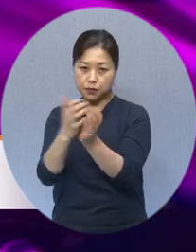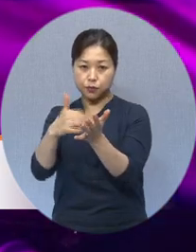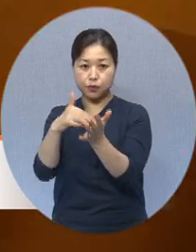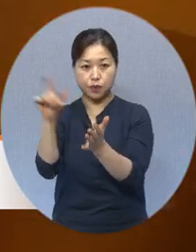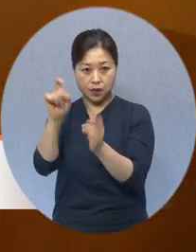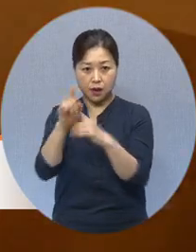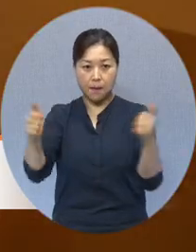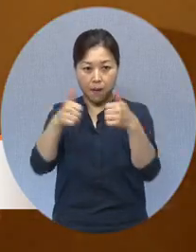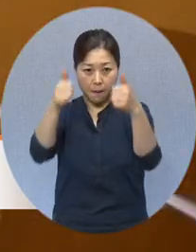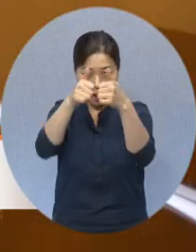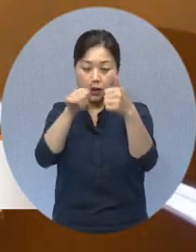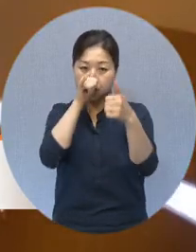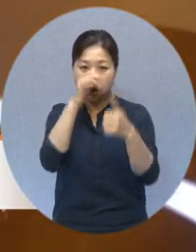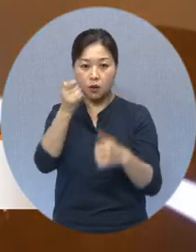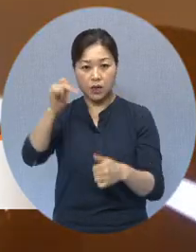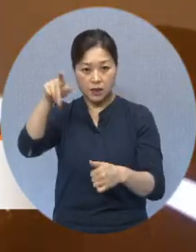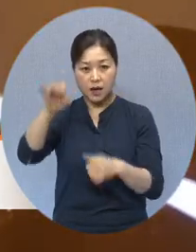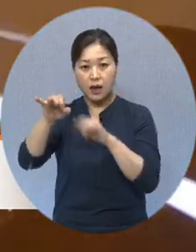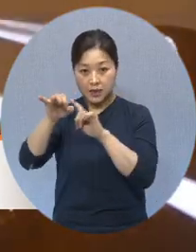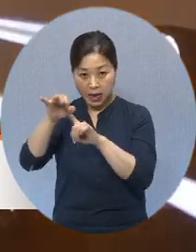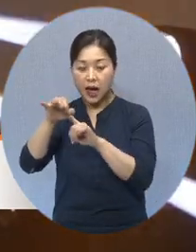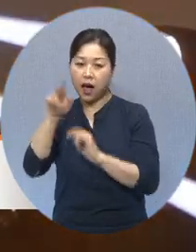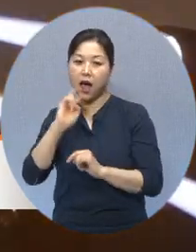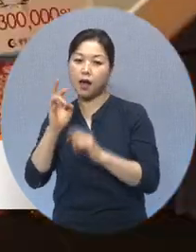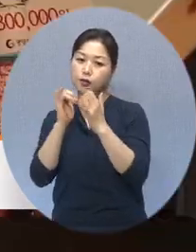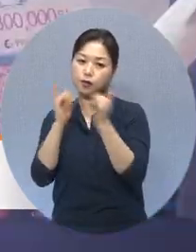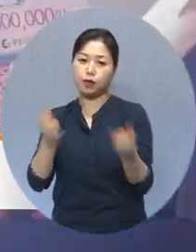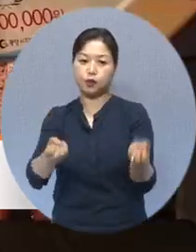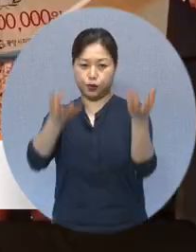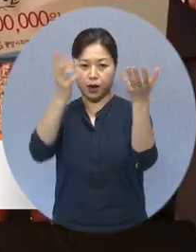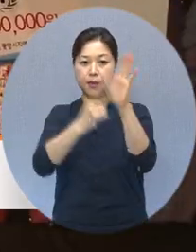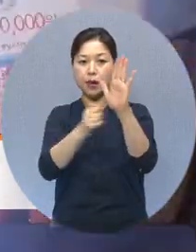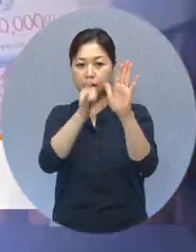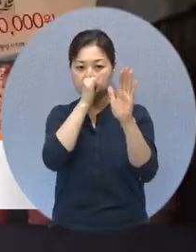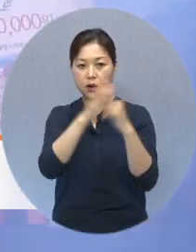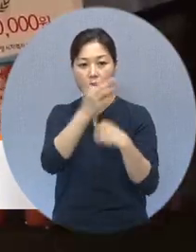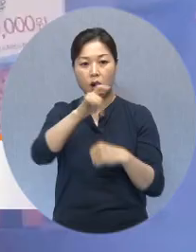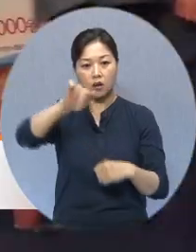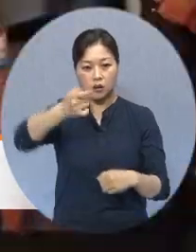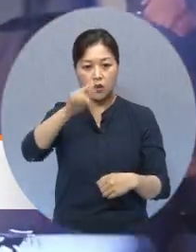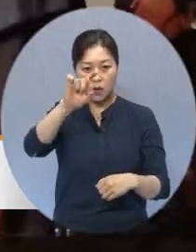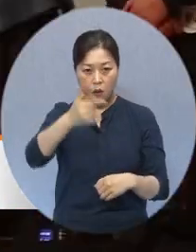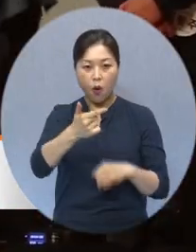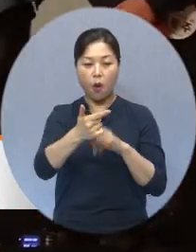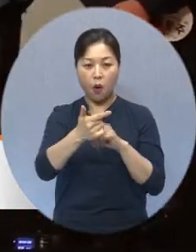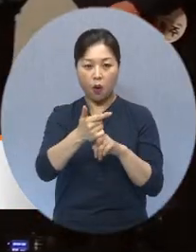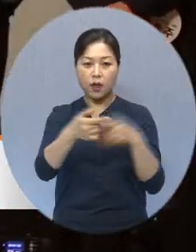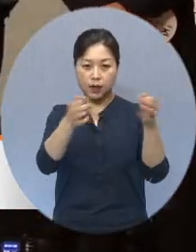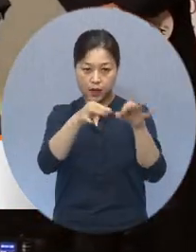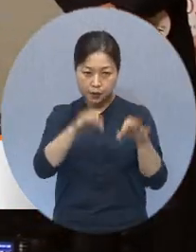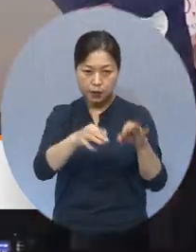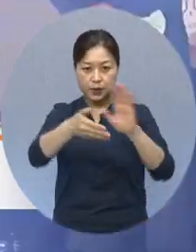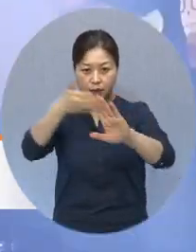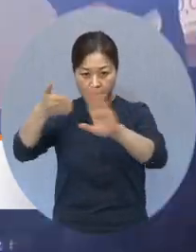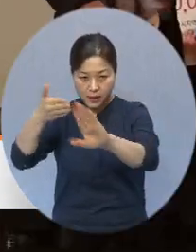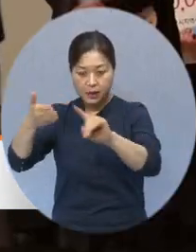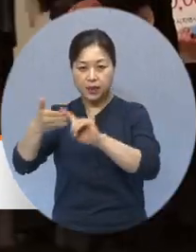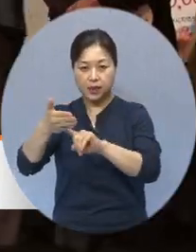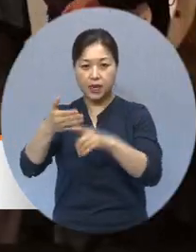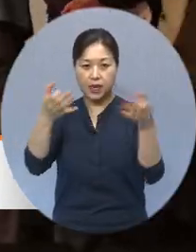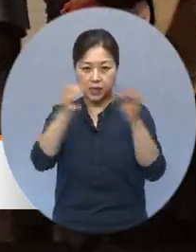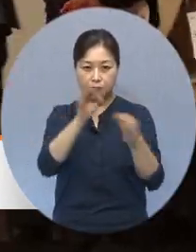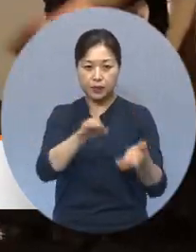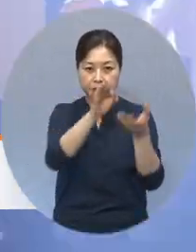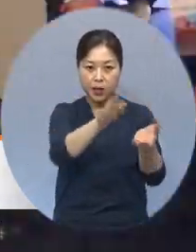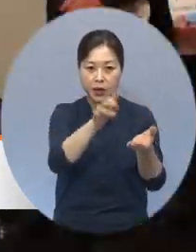무대와 광양 출신 가수들의 축하 무대가 열렸으며 워크온 기부 챌린지 기부금 전달식과 온택트